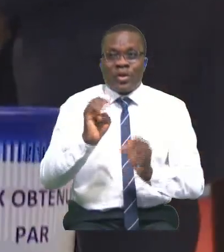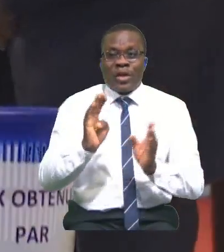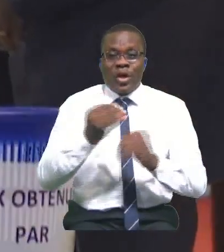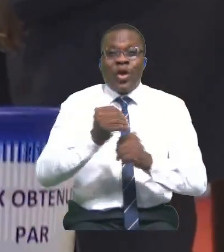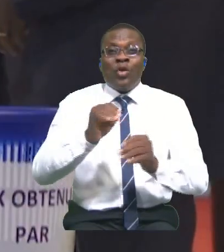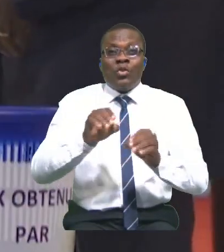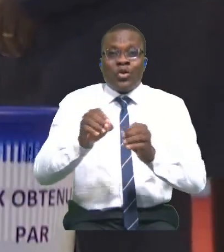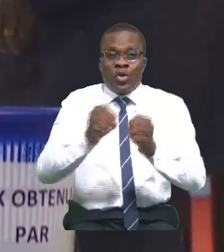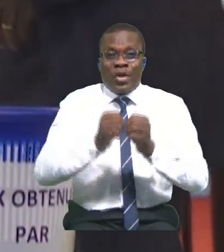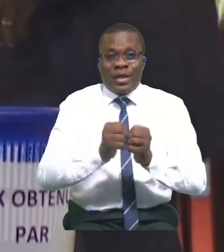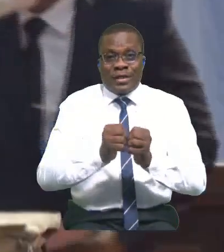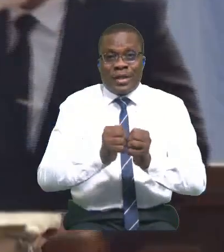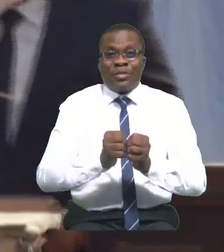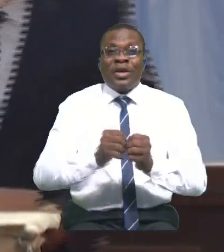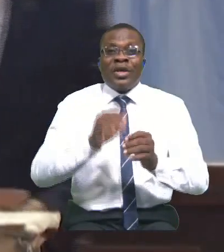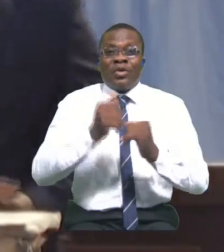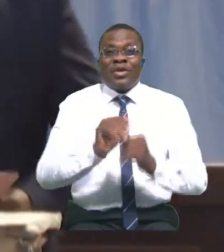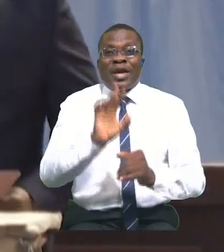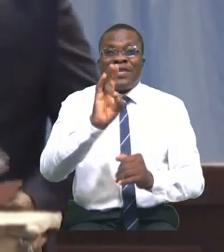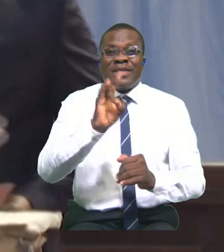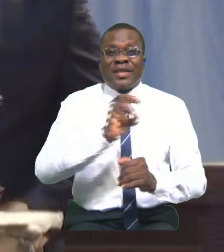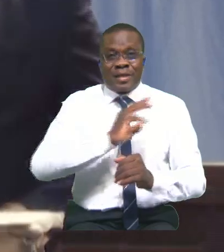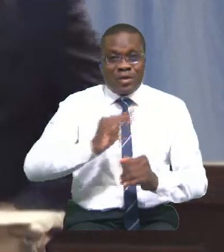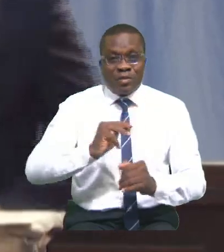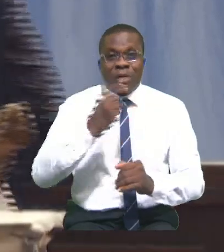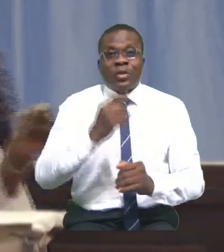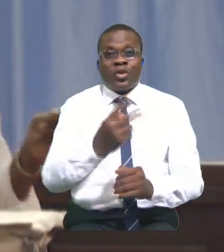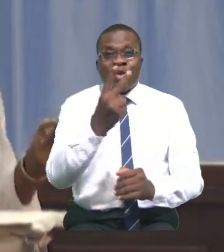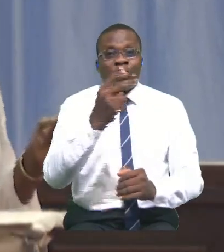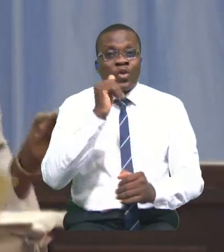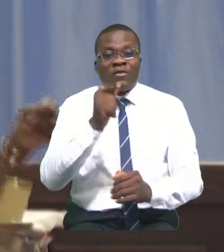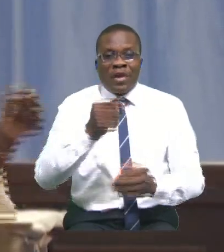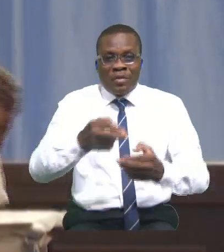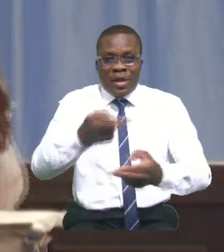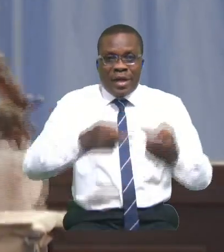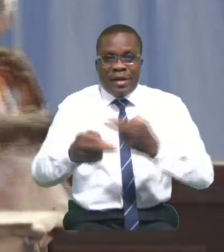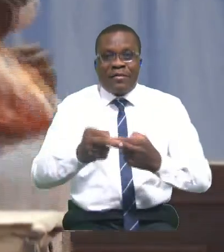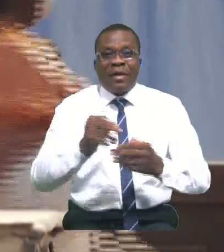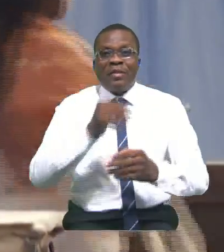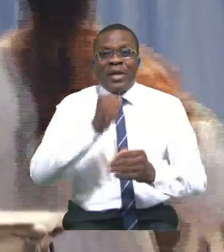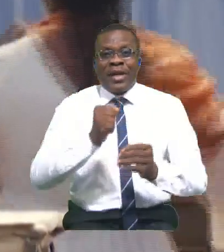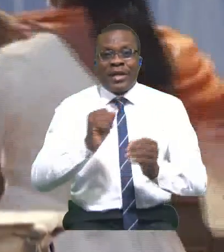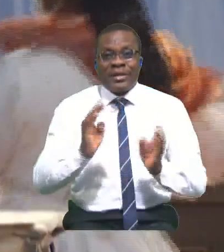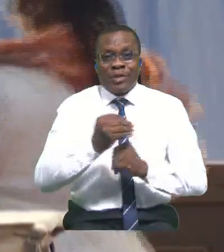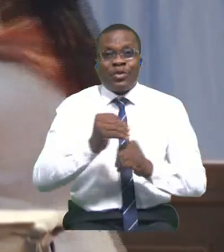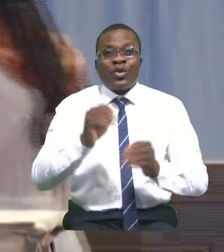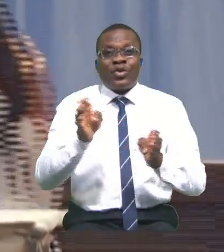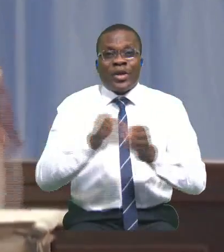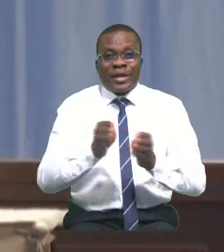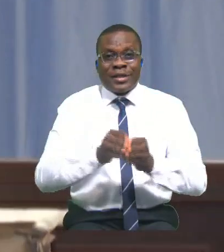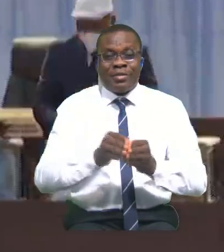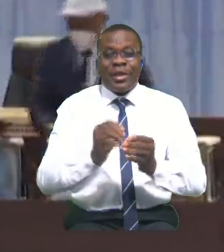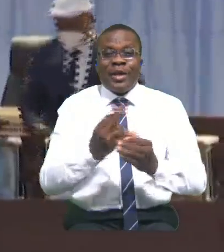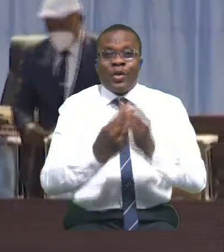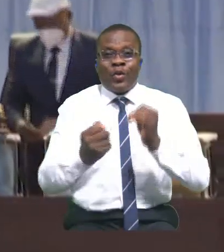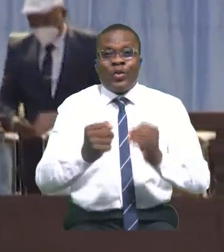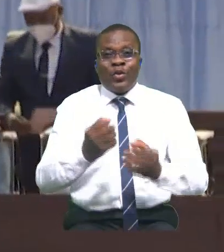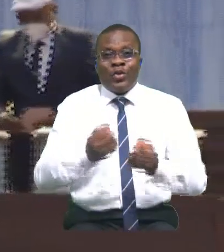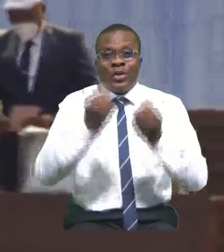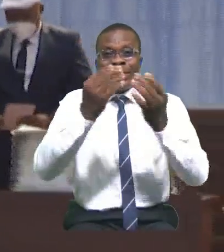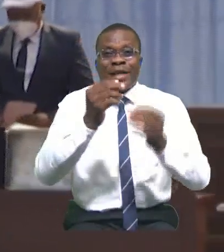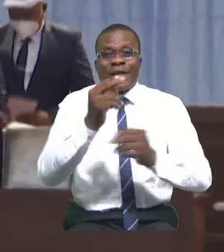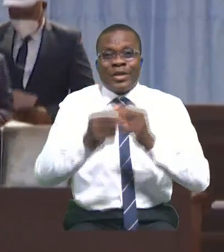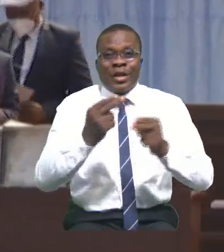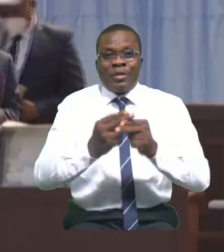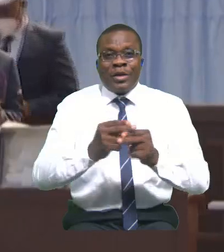proissekedi composé de SEP membres dont deux femmes a remplacé l'ancien bureau de l'Assemblée ou l'union sacrée de la nation nouvelle